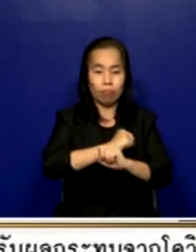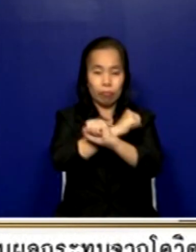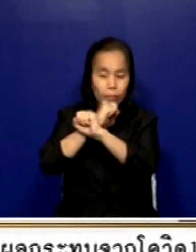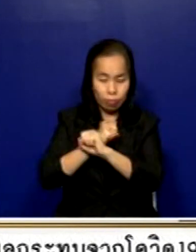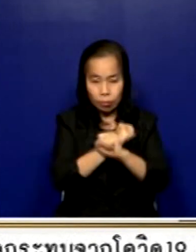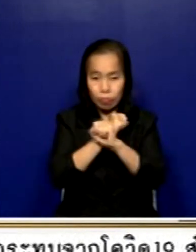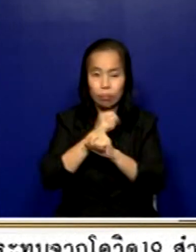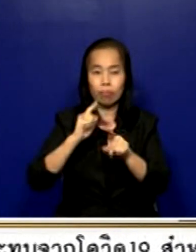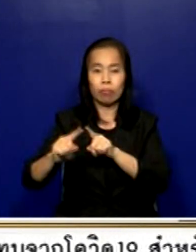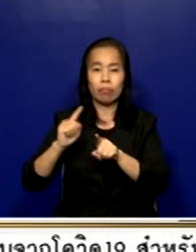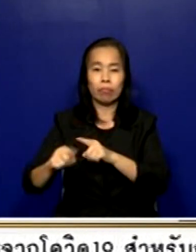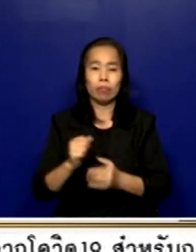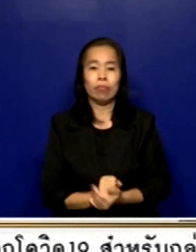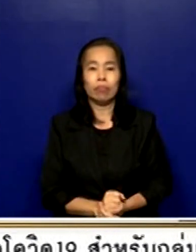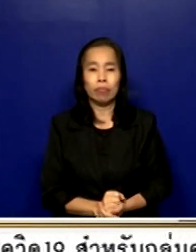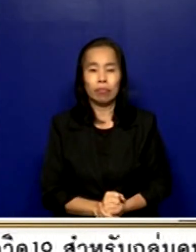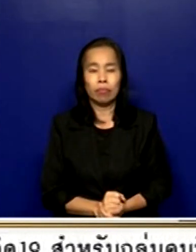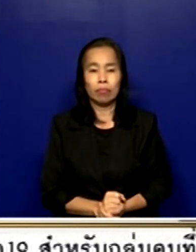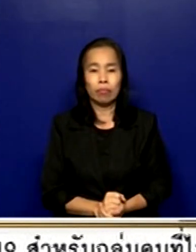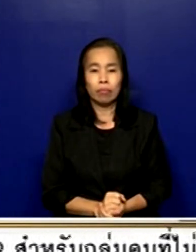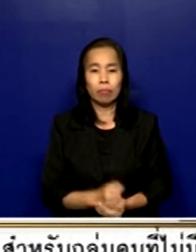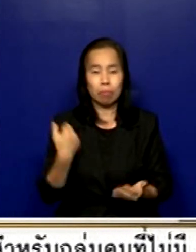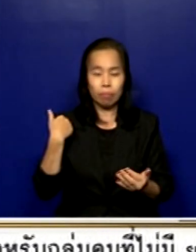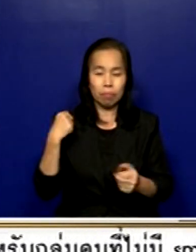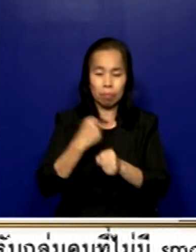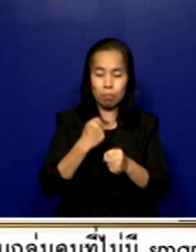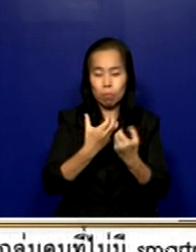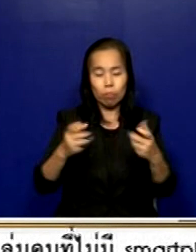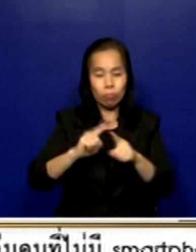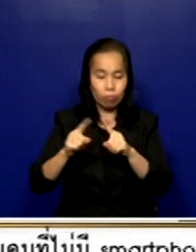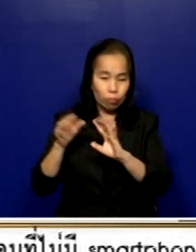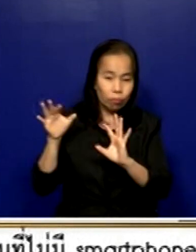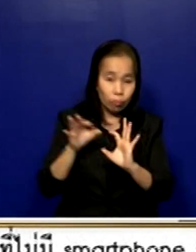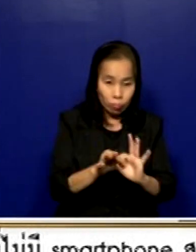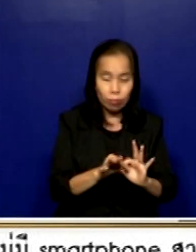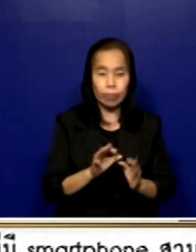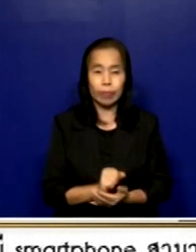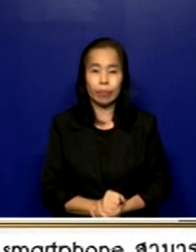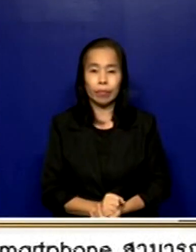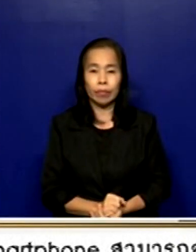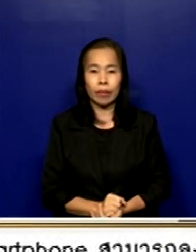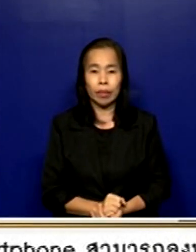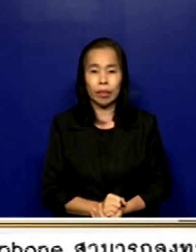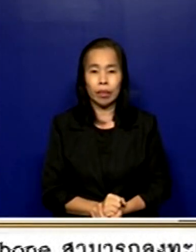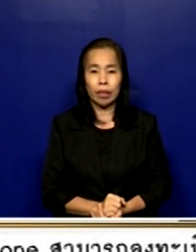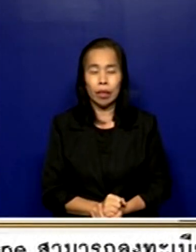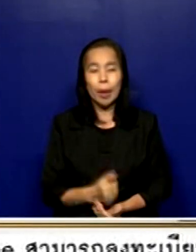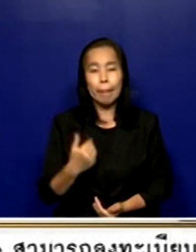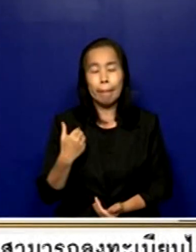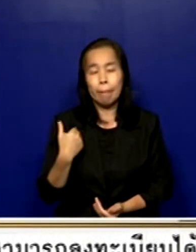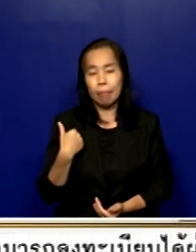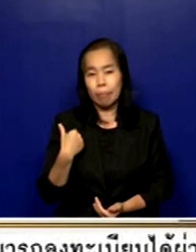านี ้ แต่ว่าหลายคนพูดเนี่ยด้วยวาจาที่ไม่มีมารยาทเลยนะไม่สมกับเป็นที่มาใช้สภาอันทร